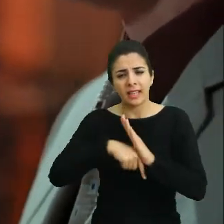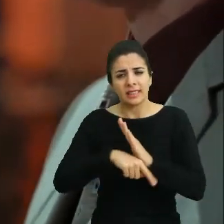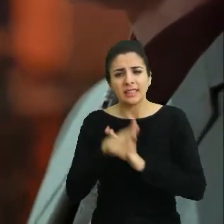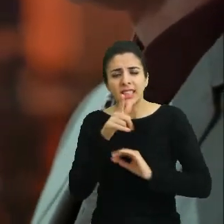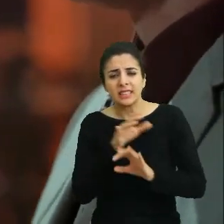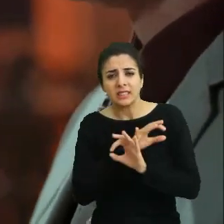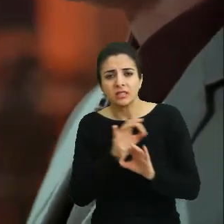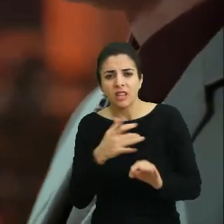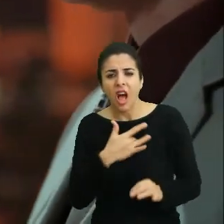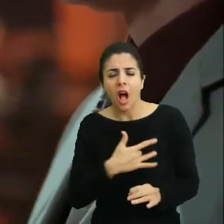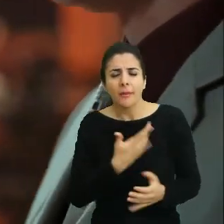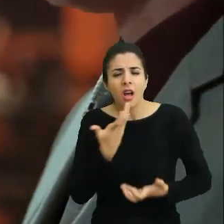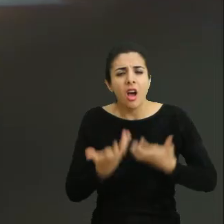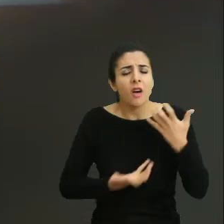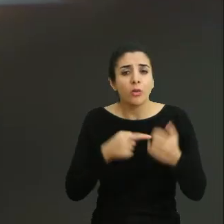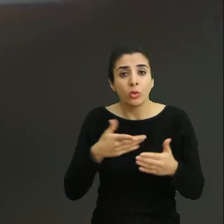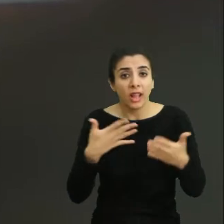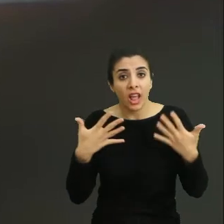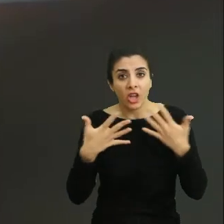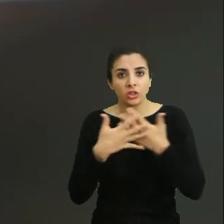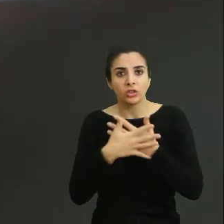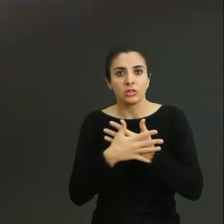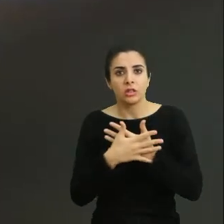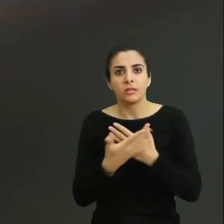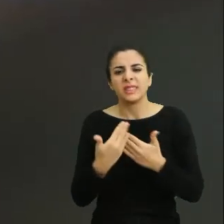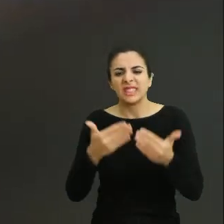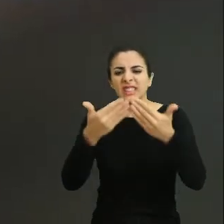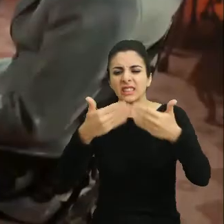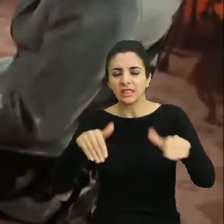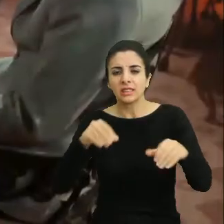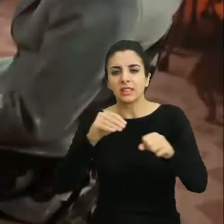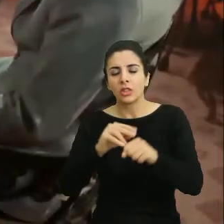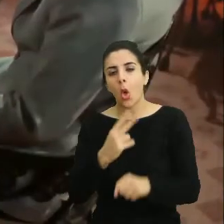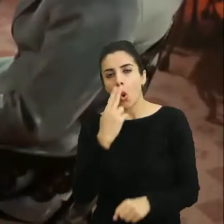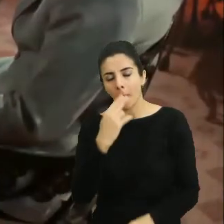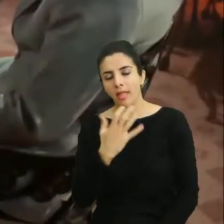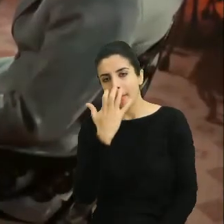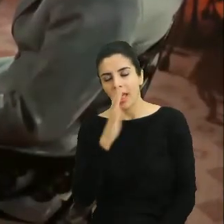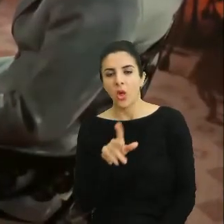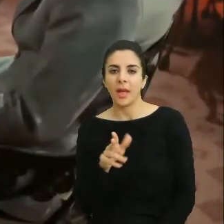Kalbim yavruluyor bu gece. Hudut boylarında nöbette.